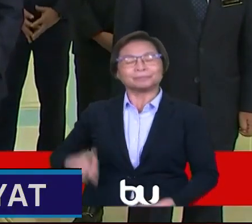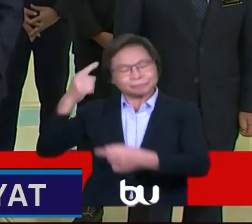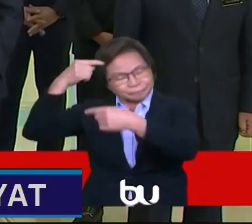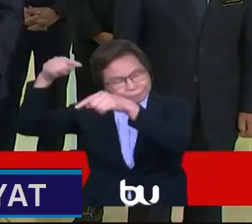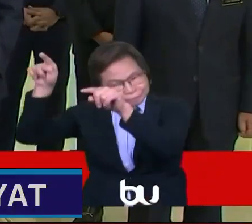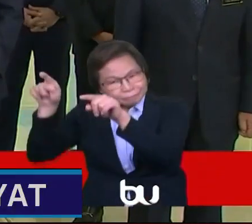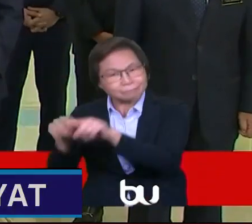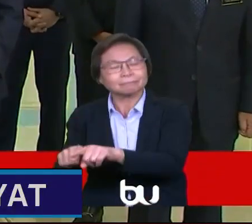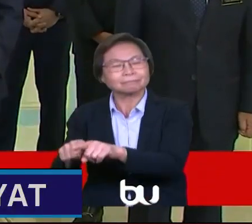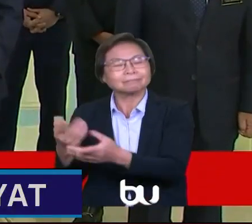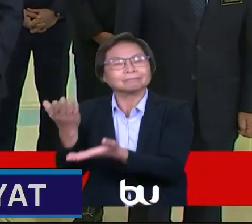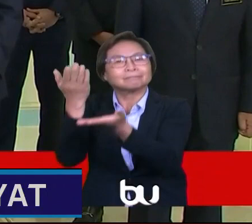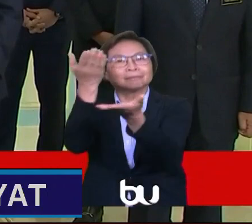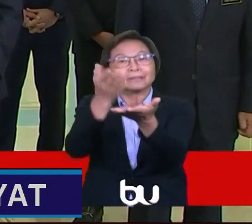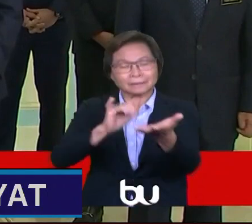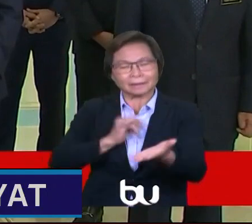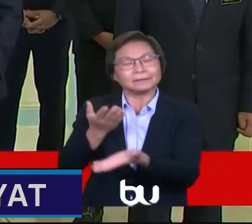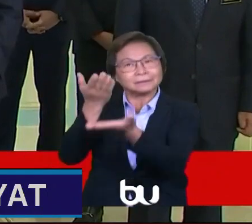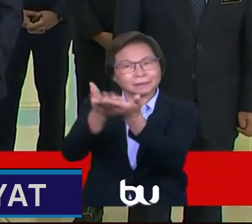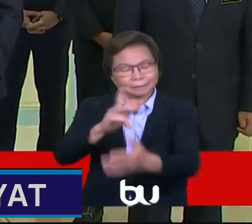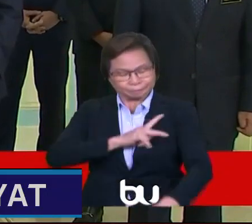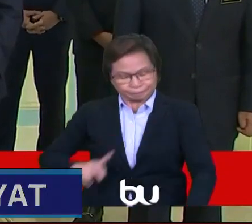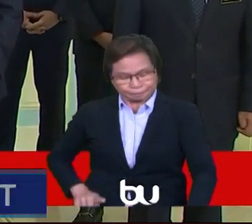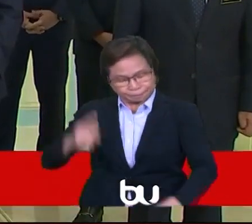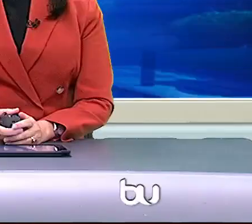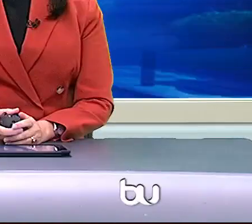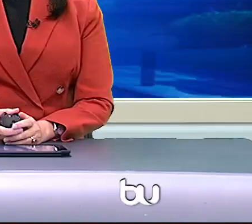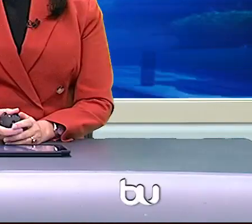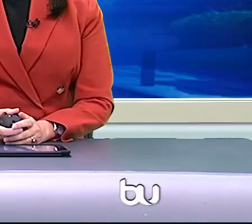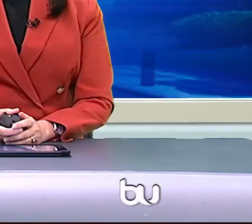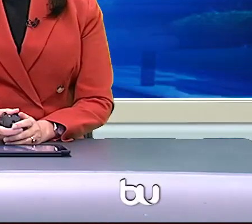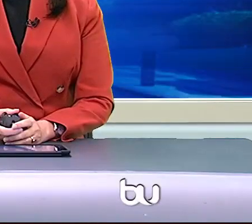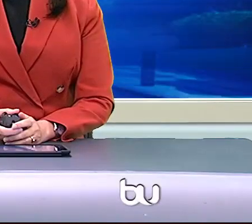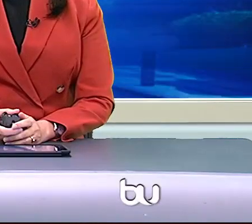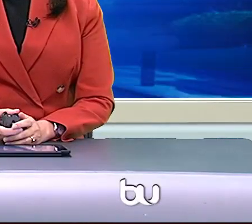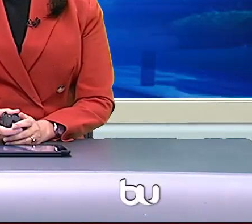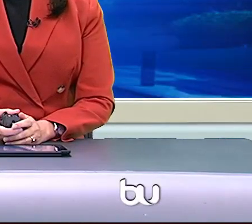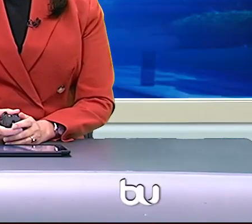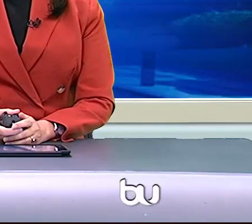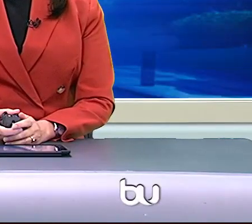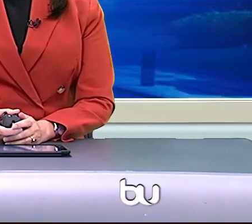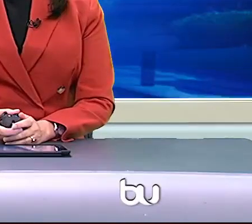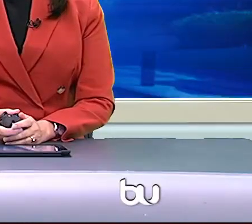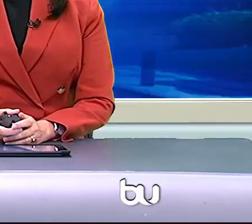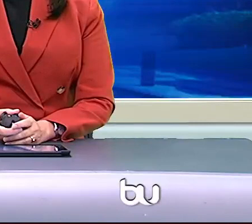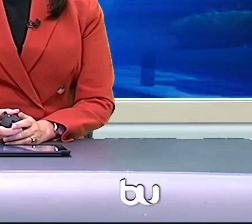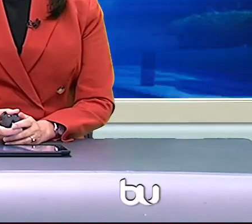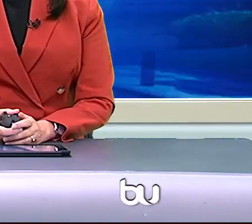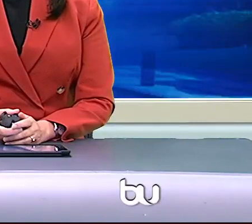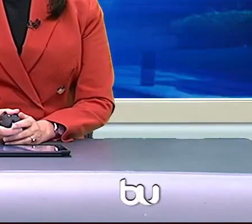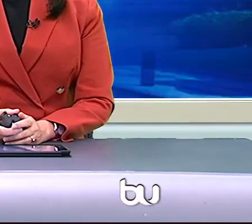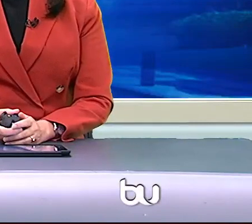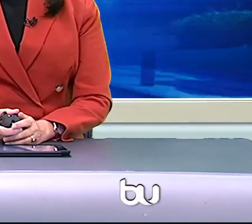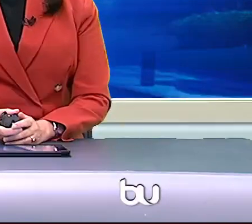memperkenankan cadangan saya ini. Sementara Tan Sri Muhyiddin turut mendedahkan ada pihak yang